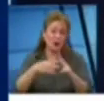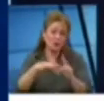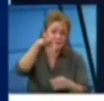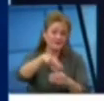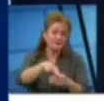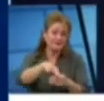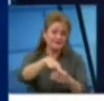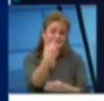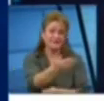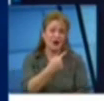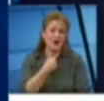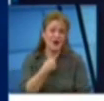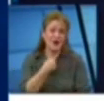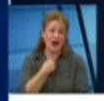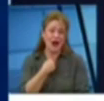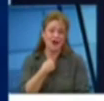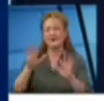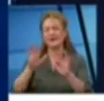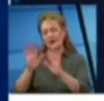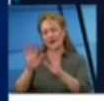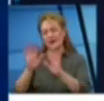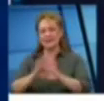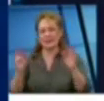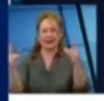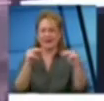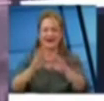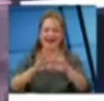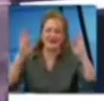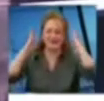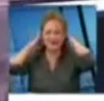היחסים עם אובמה היו על בסיס... נעצור כאן, ירון אברהם, בוא נתקדם, ירון אברהם.